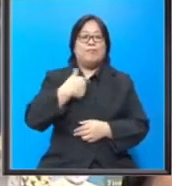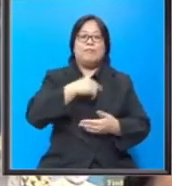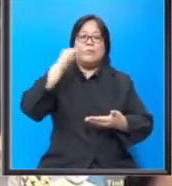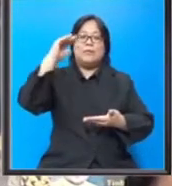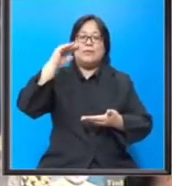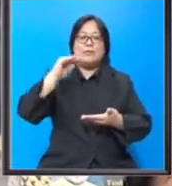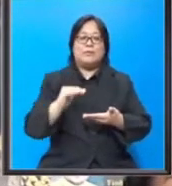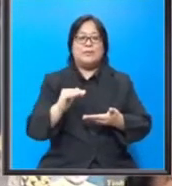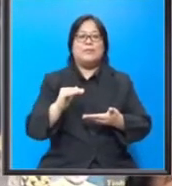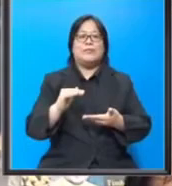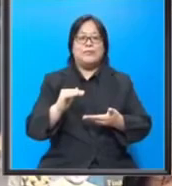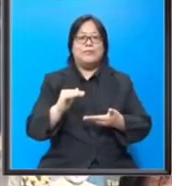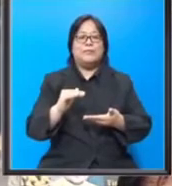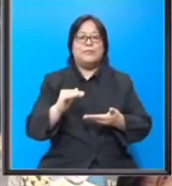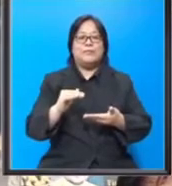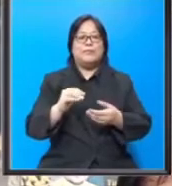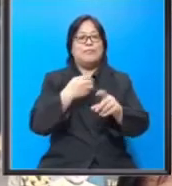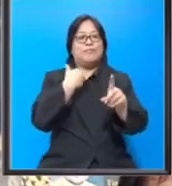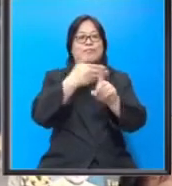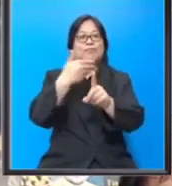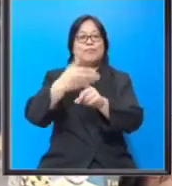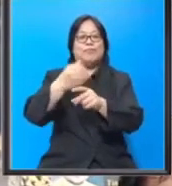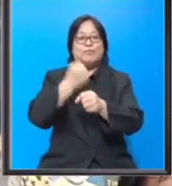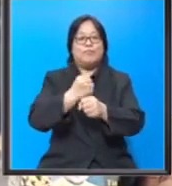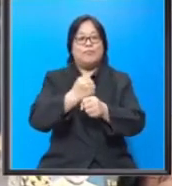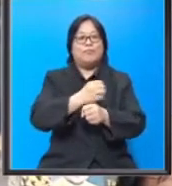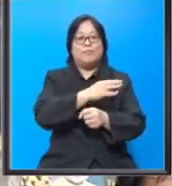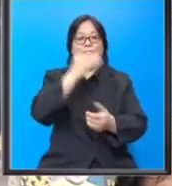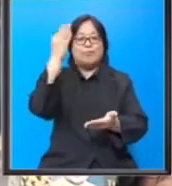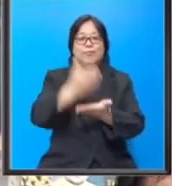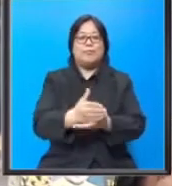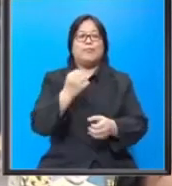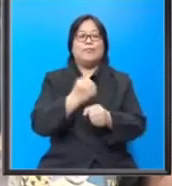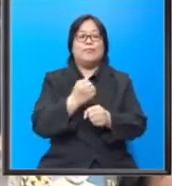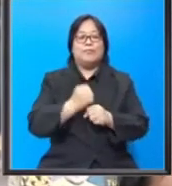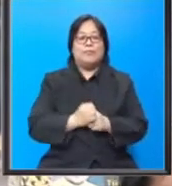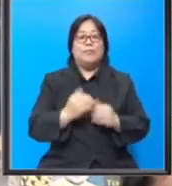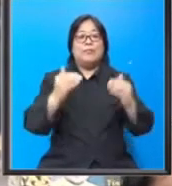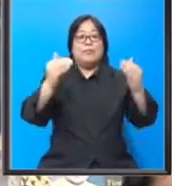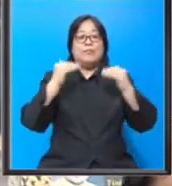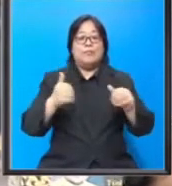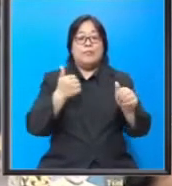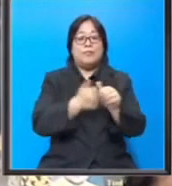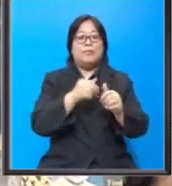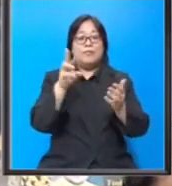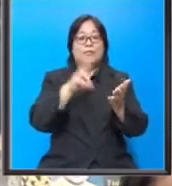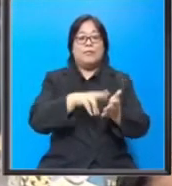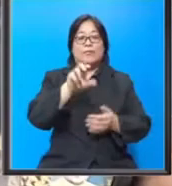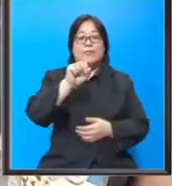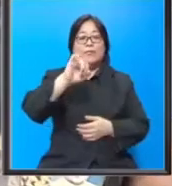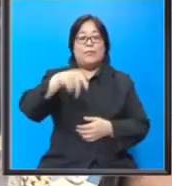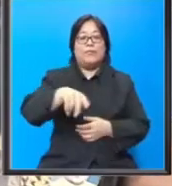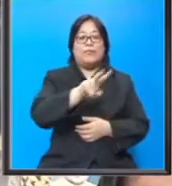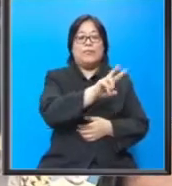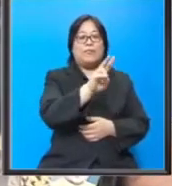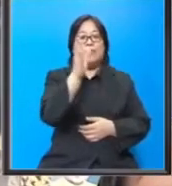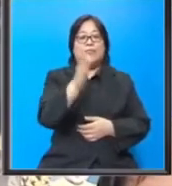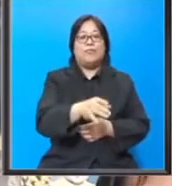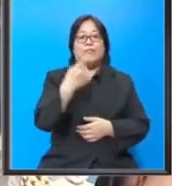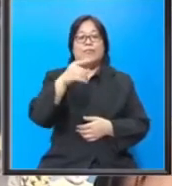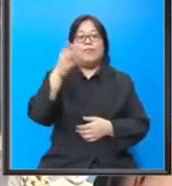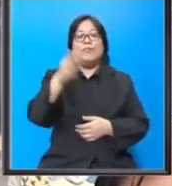mengurangkan pembuangan kerja dan juga pembantaian kejar selanjutnya berdasarkan reques hingga.doc 7 November